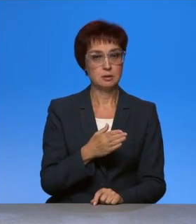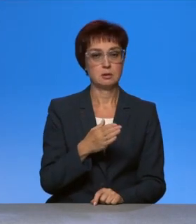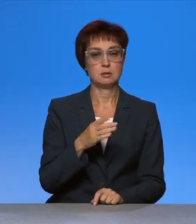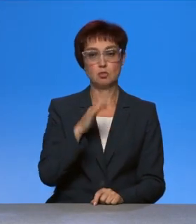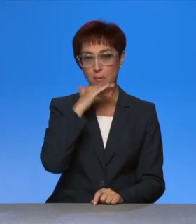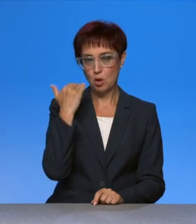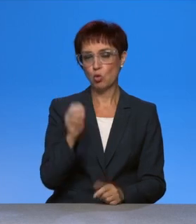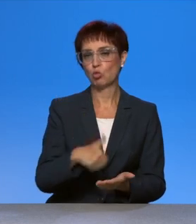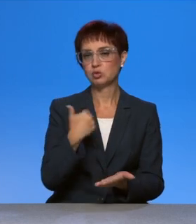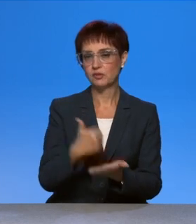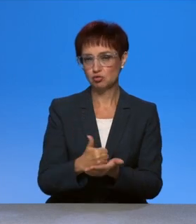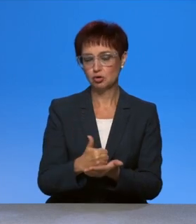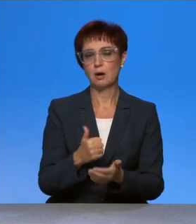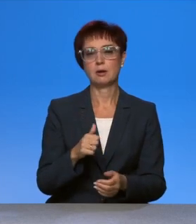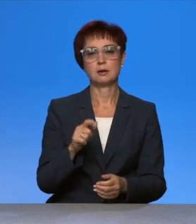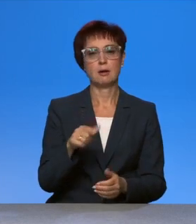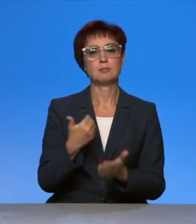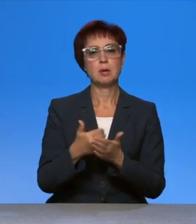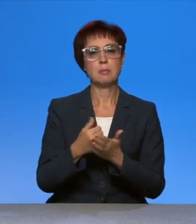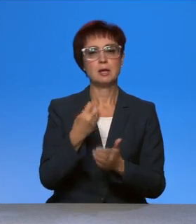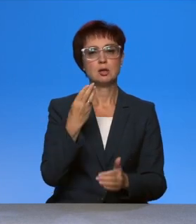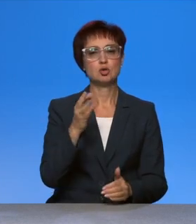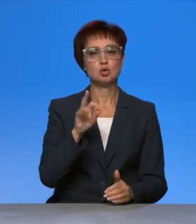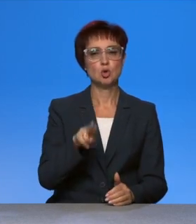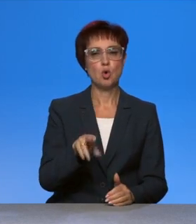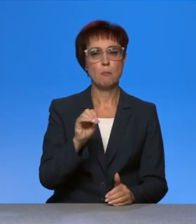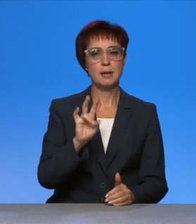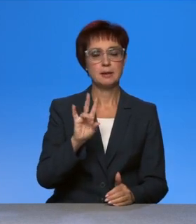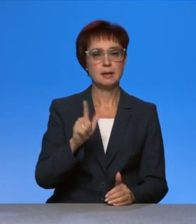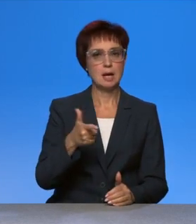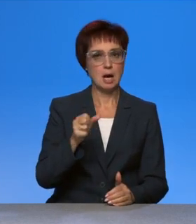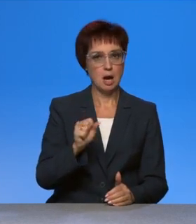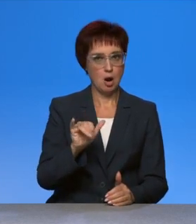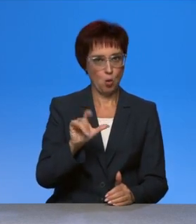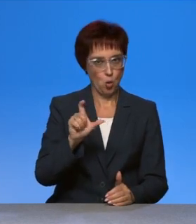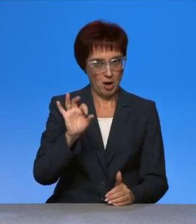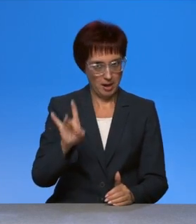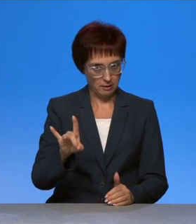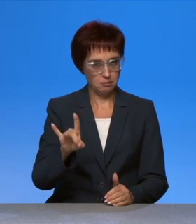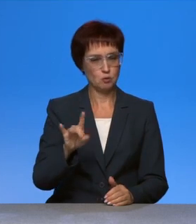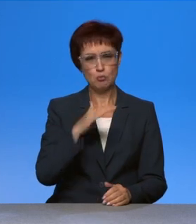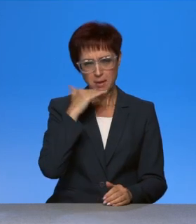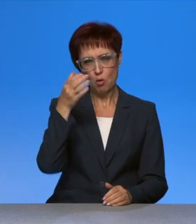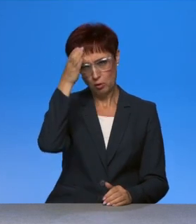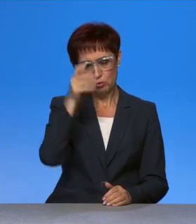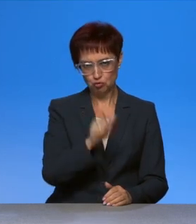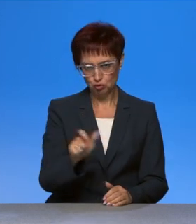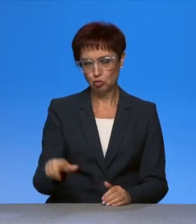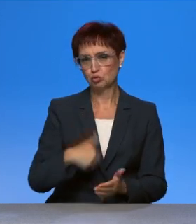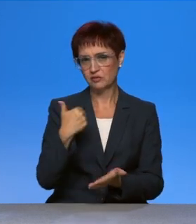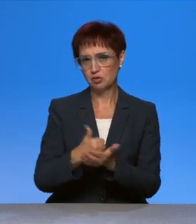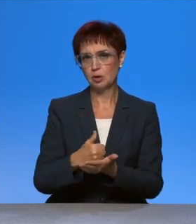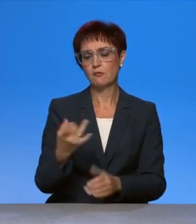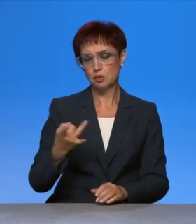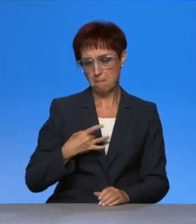самой превосходной. Шопенгауэр писал об этом. Это, вы знаете, было того времени норма. Не будем говорить о том, что они были